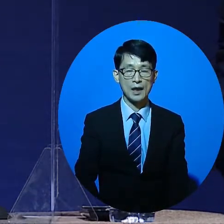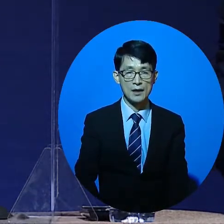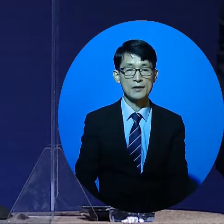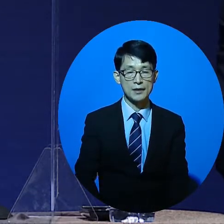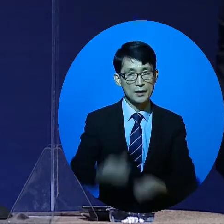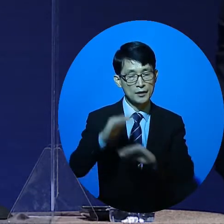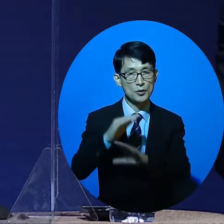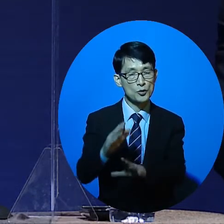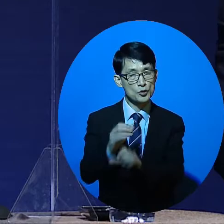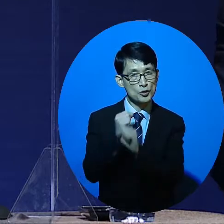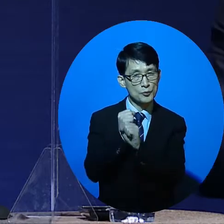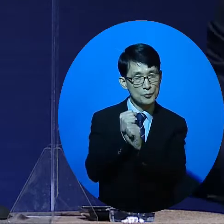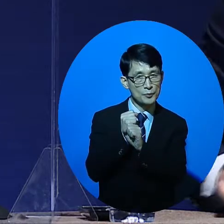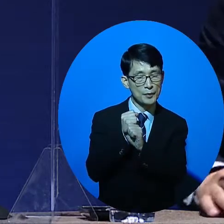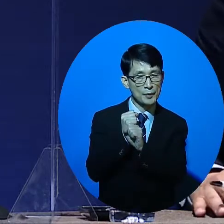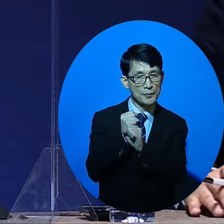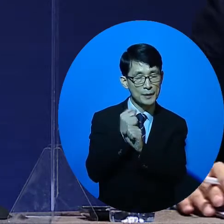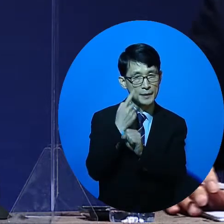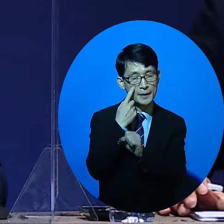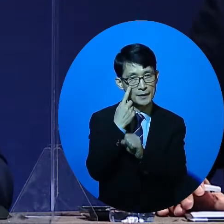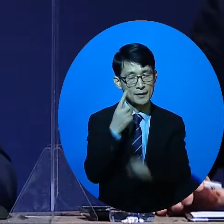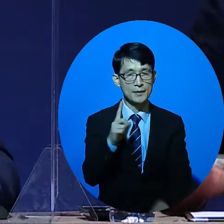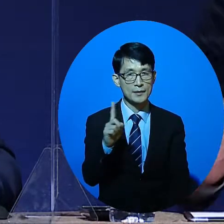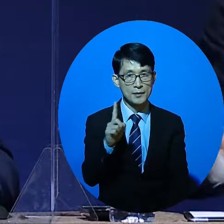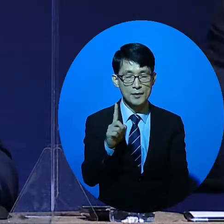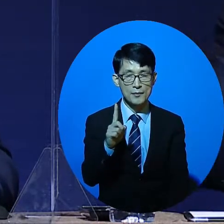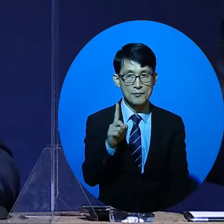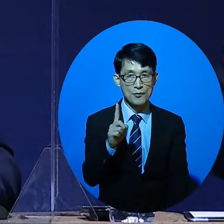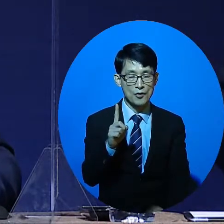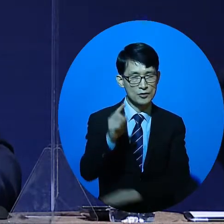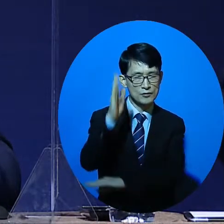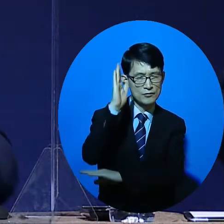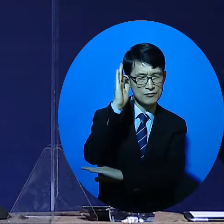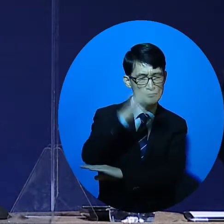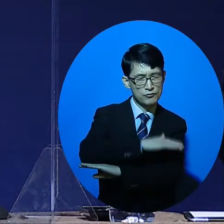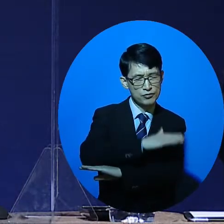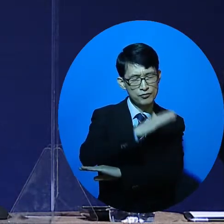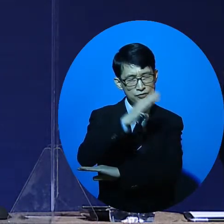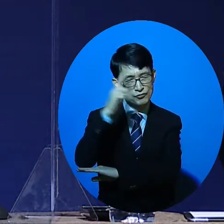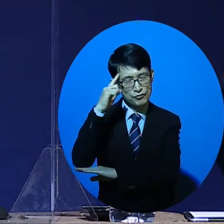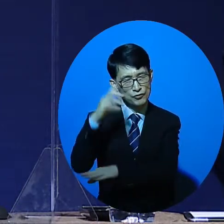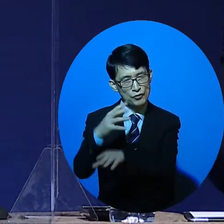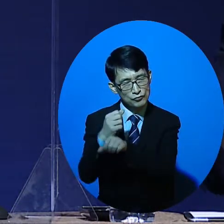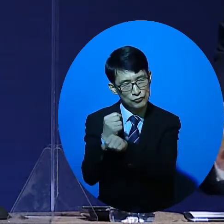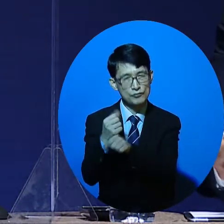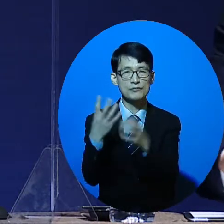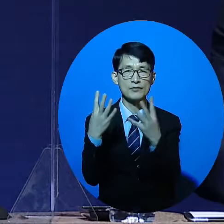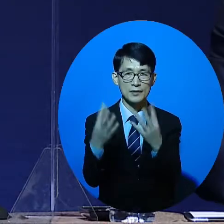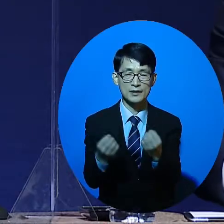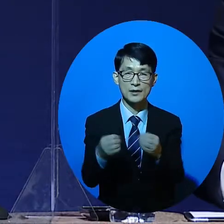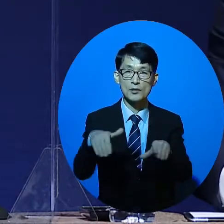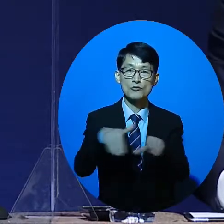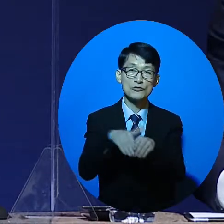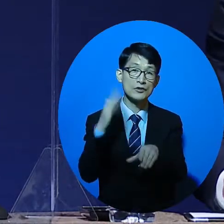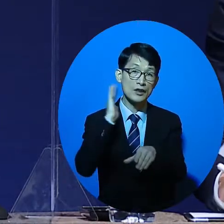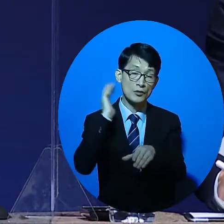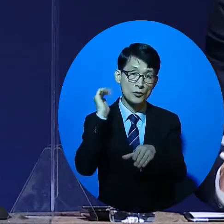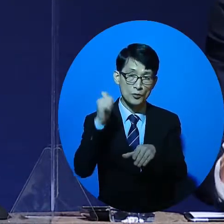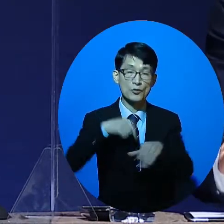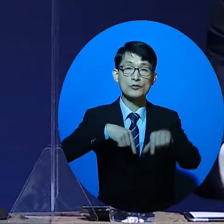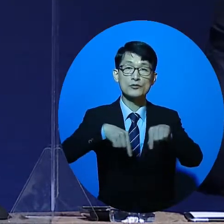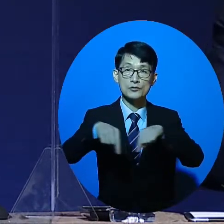해봤는데요. 우리 교수님께서 이제 많은 연구를 해주셨습니다. 보니까 문재인 정부 장애인